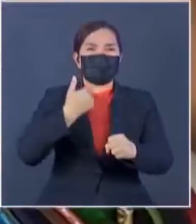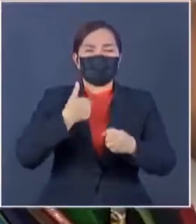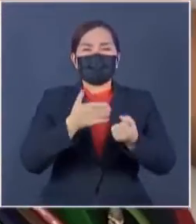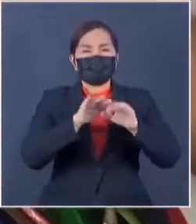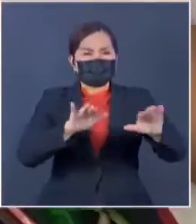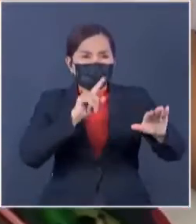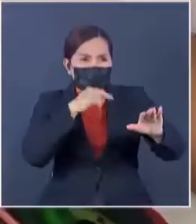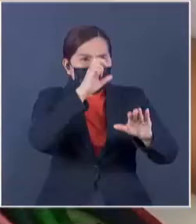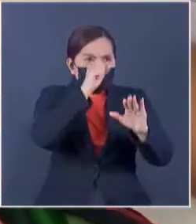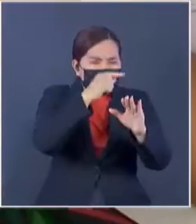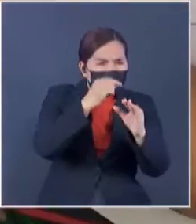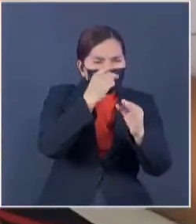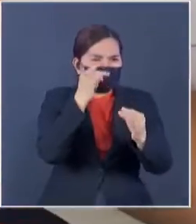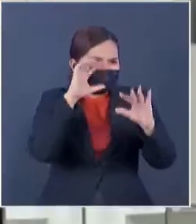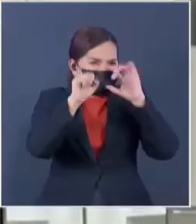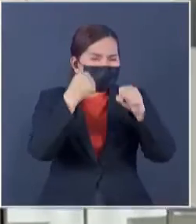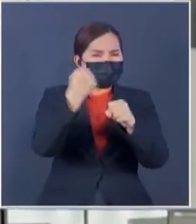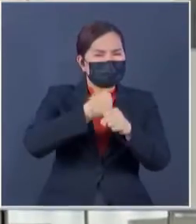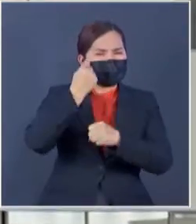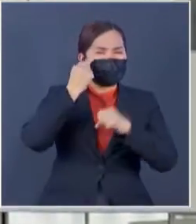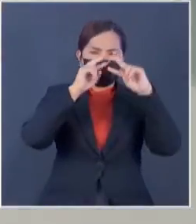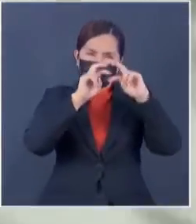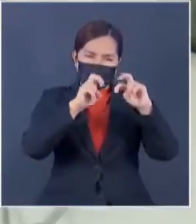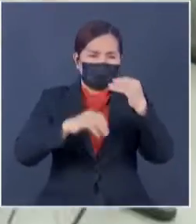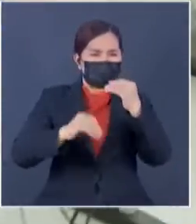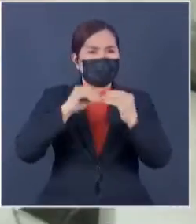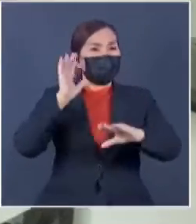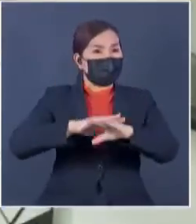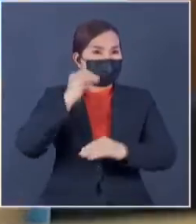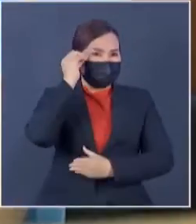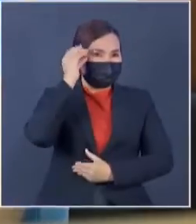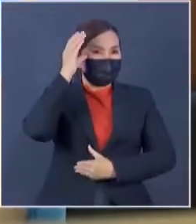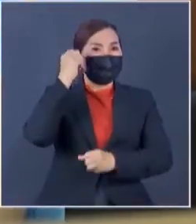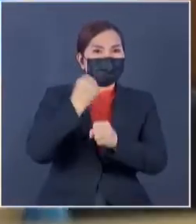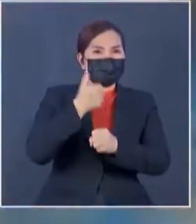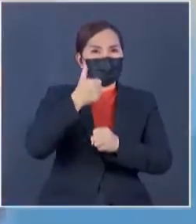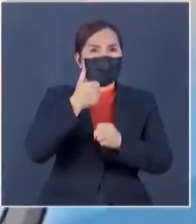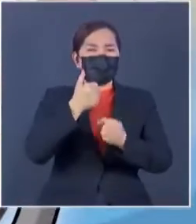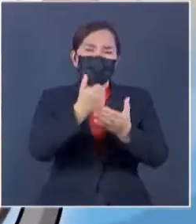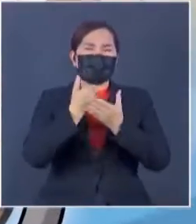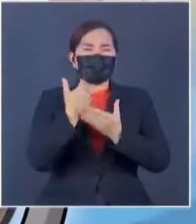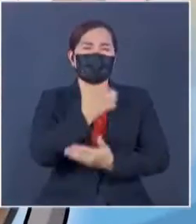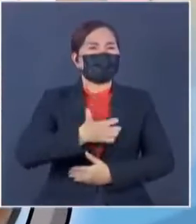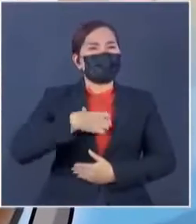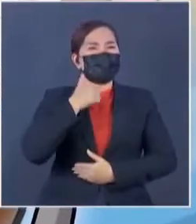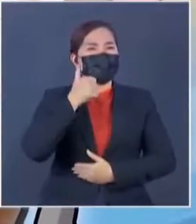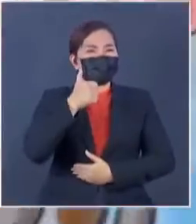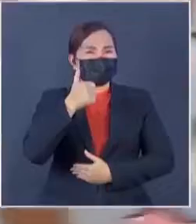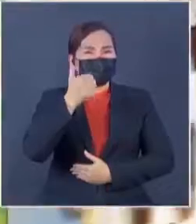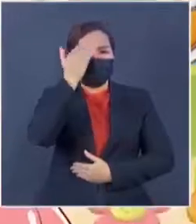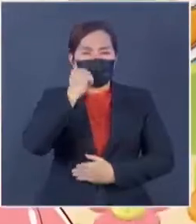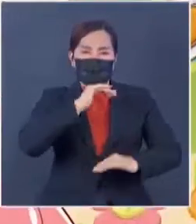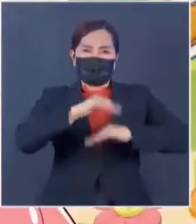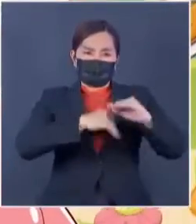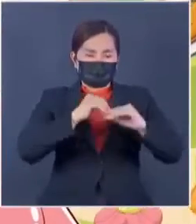ให้กับเด็กๆเนี่ยได้ฝึกสังเกตคิดวิเคราะห์เพิ่มทักษะความรู้ได้รวมไปถึงความฉลาดทางอารมณ์ครับที่สัมพันธ์กับการพั